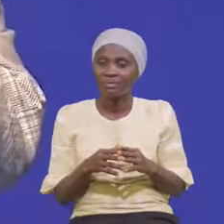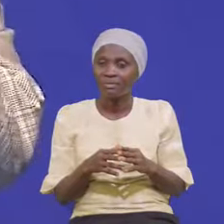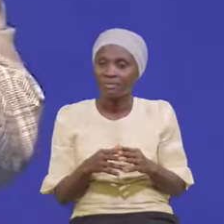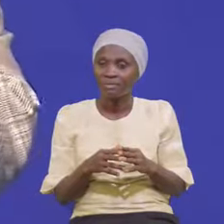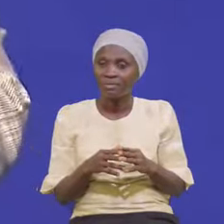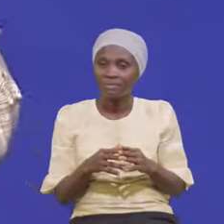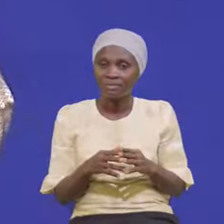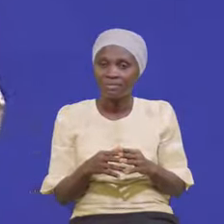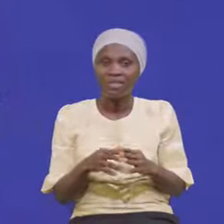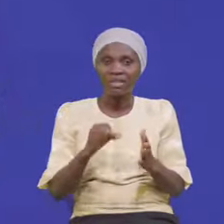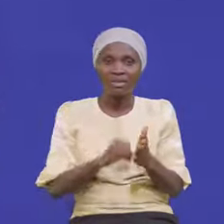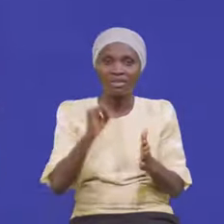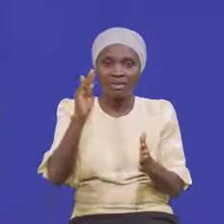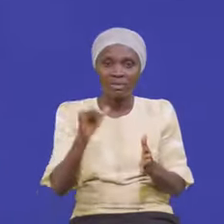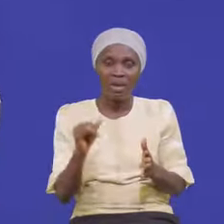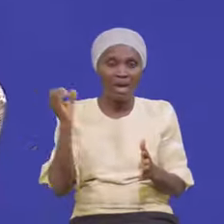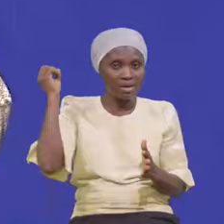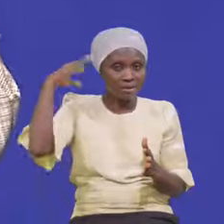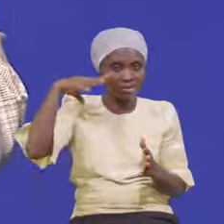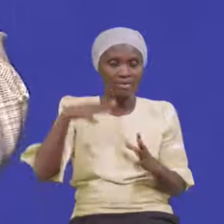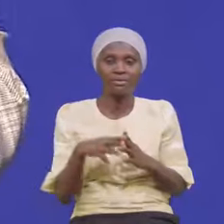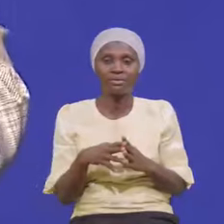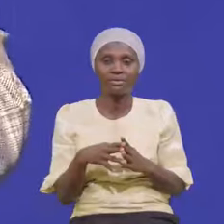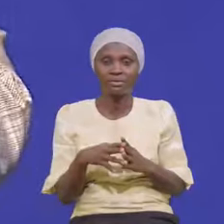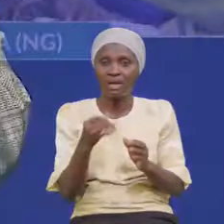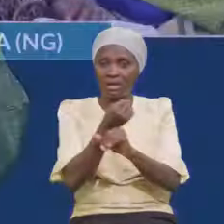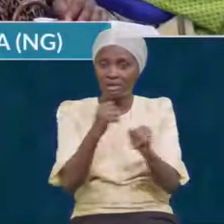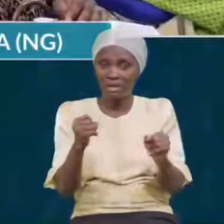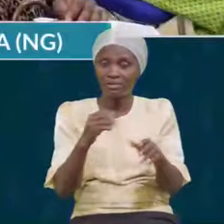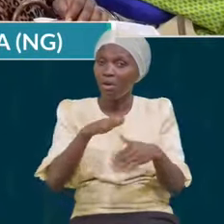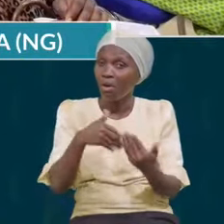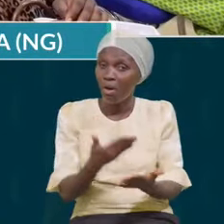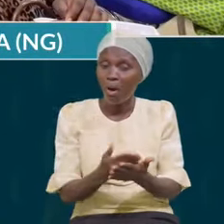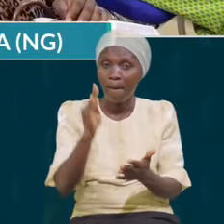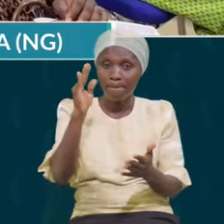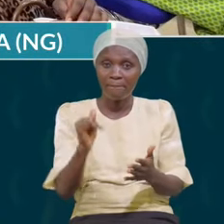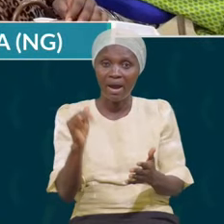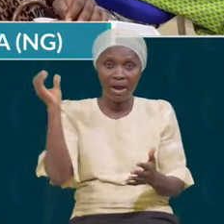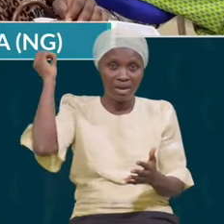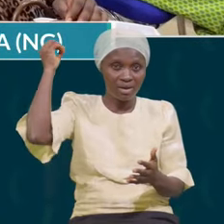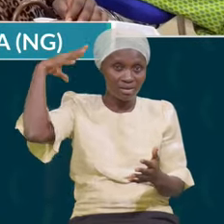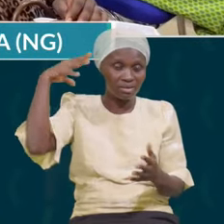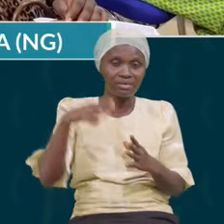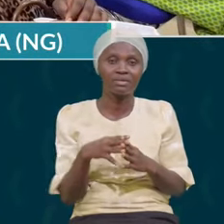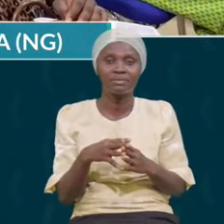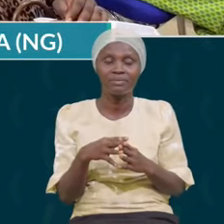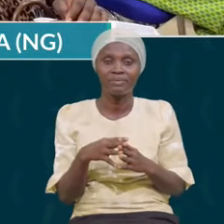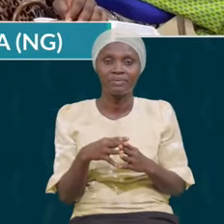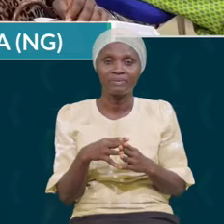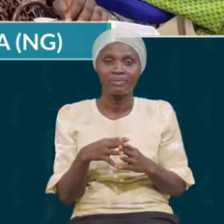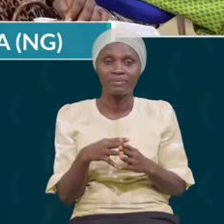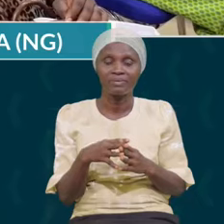పని లేదు. Grace. సమస్తము కృప ద్వారా. Salvation all by grace. రక్షణ అంతయు కృప